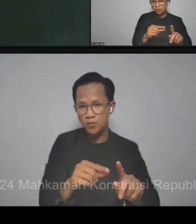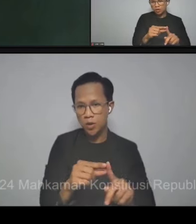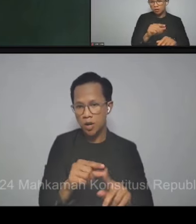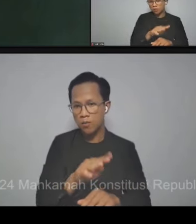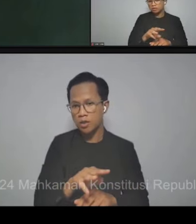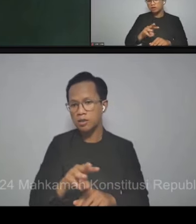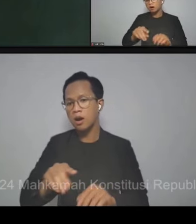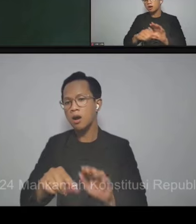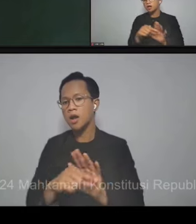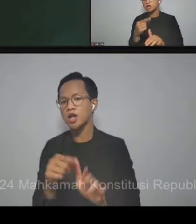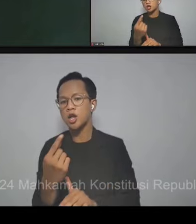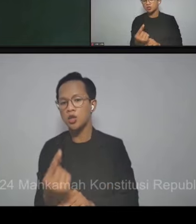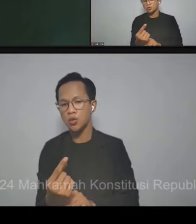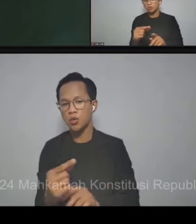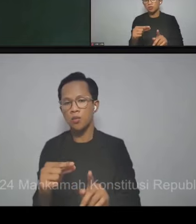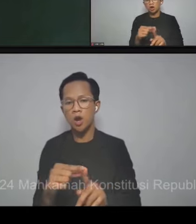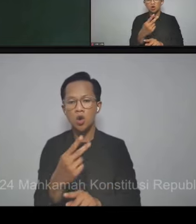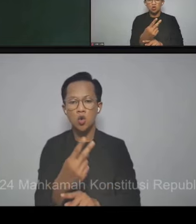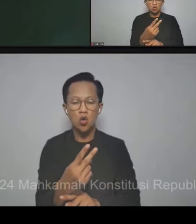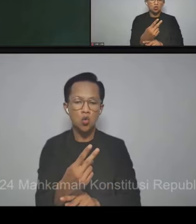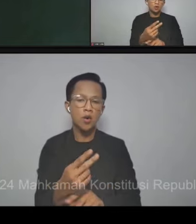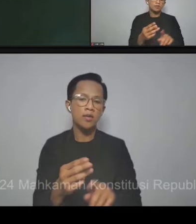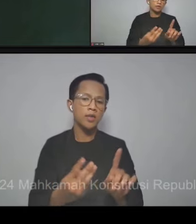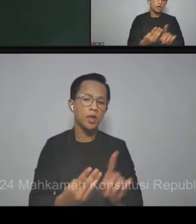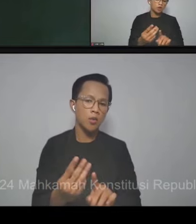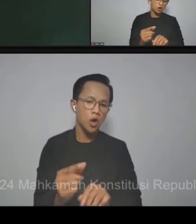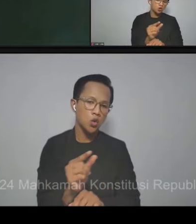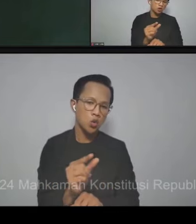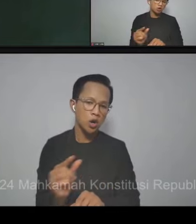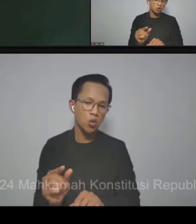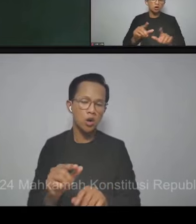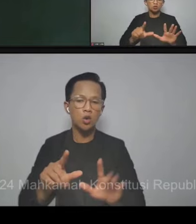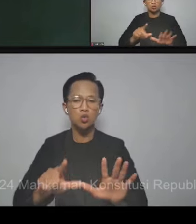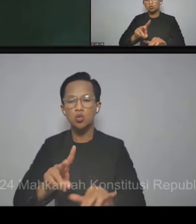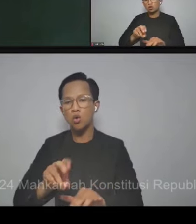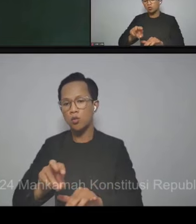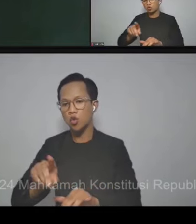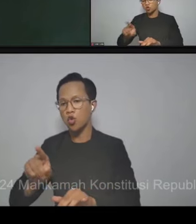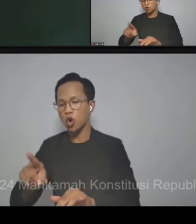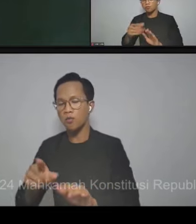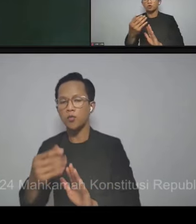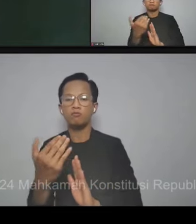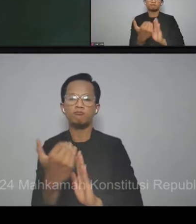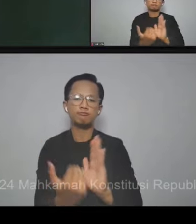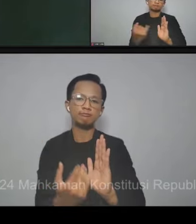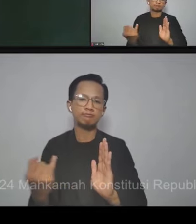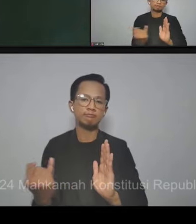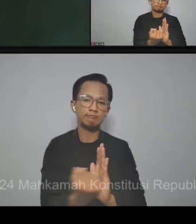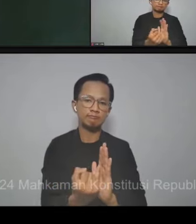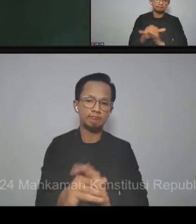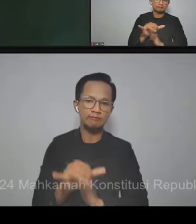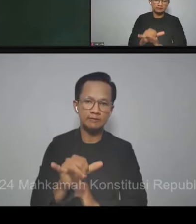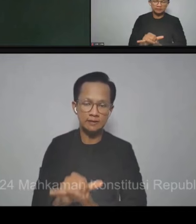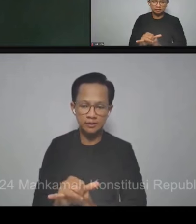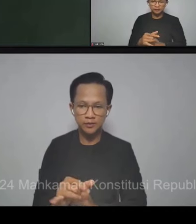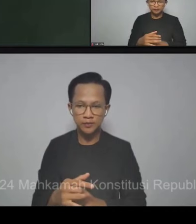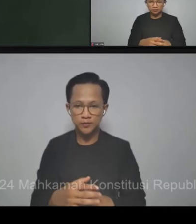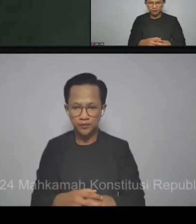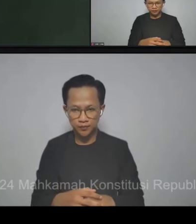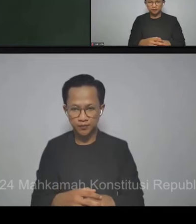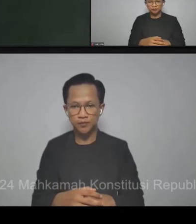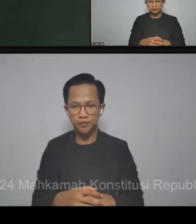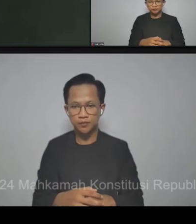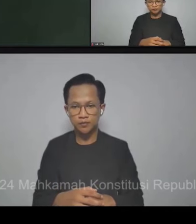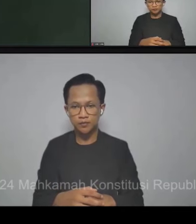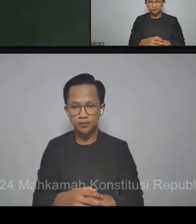pasal 2 Angka 13 undang-undang 721 haruslah dinyatakan inkonusional secara bersyarat sepanjang tidak dimaknai tidak termasuk tindakan